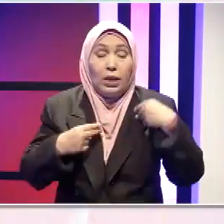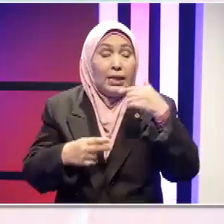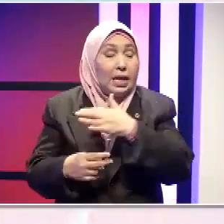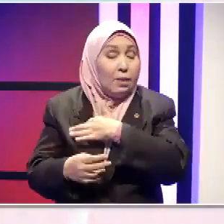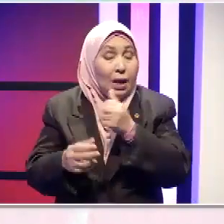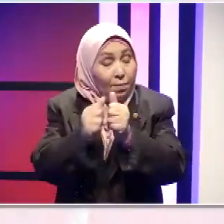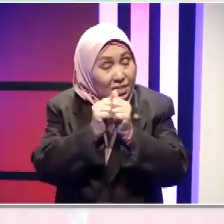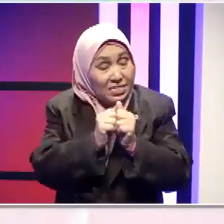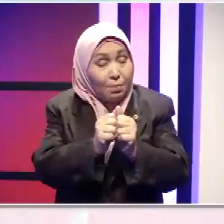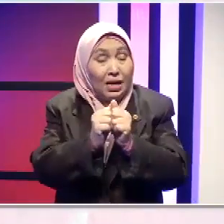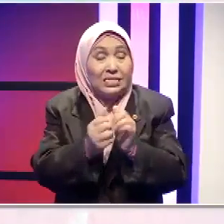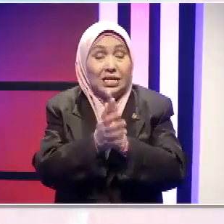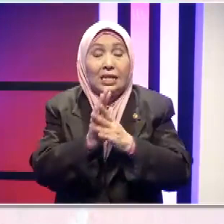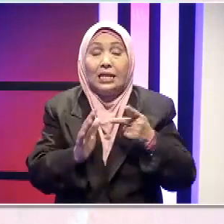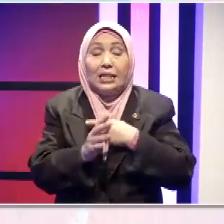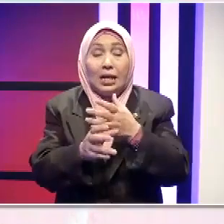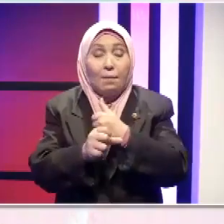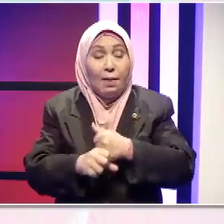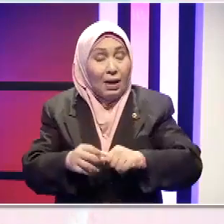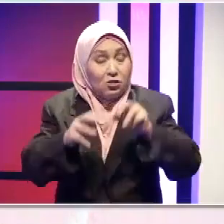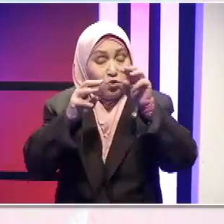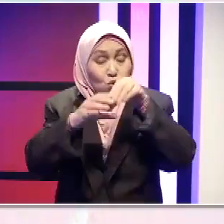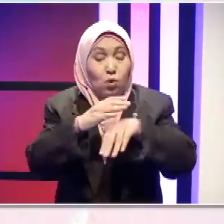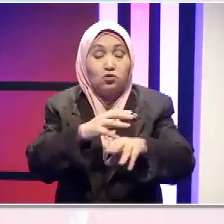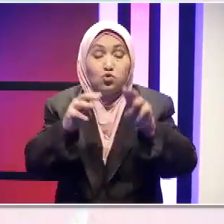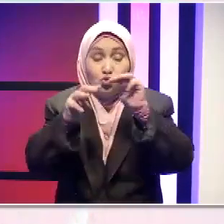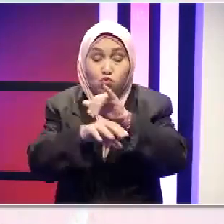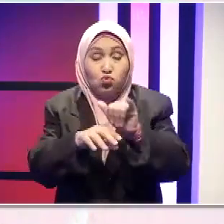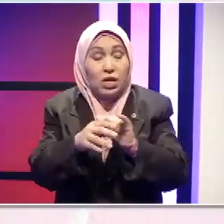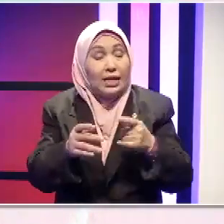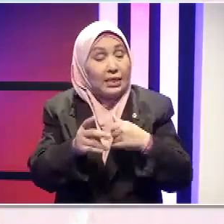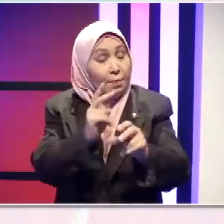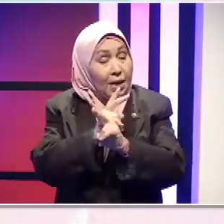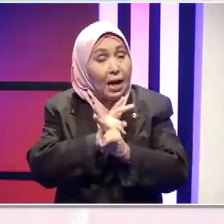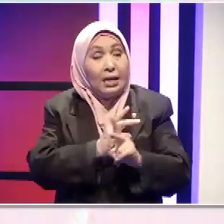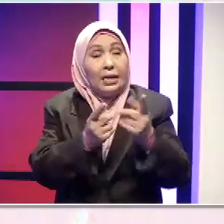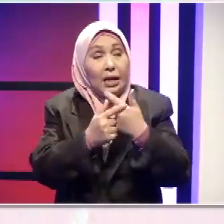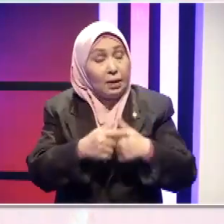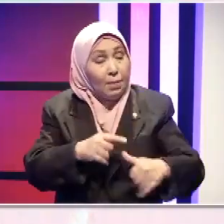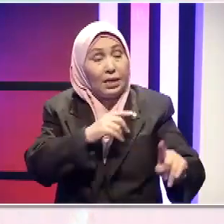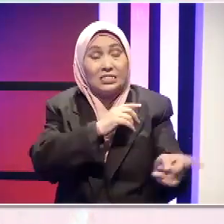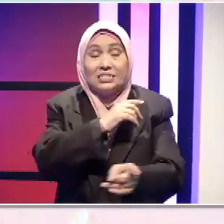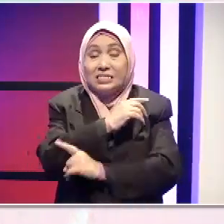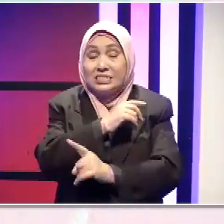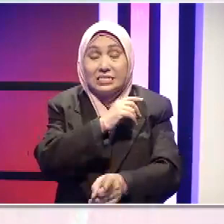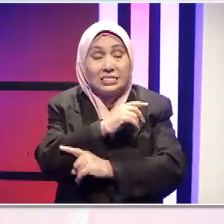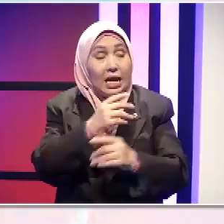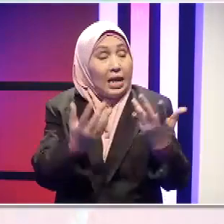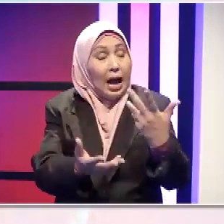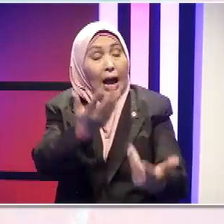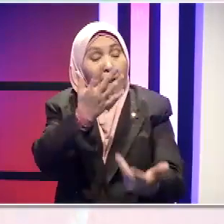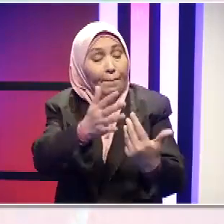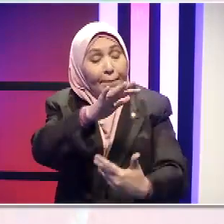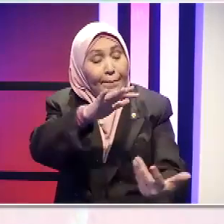bersama-sama agar kita masuk surga sekeluarga yang pertama yang kedua kita berdoa dan peliharaan keluarga daripada sign api neraka sebagaimana